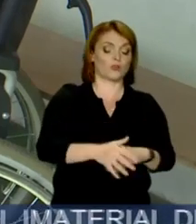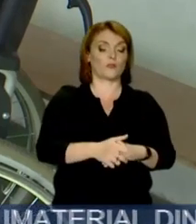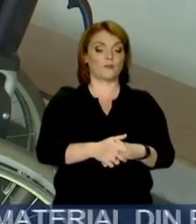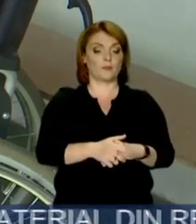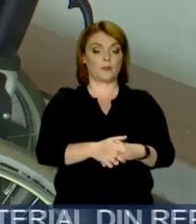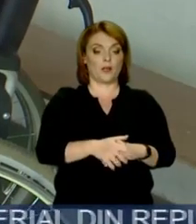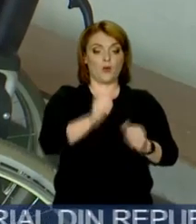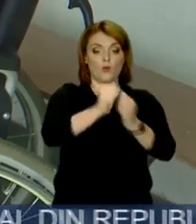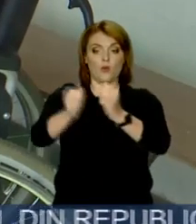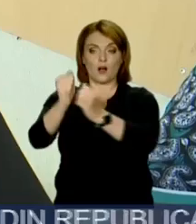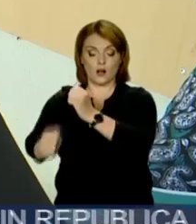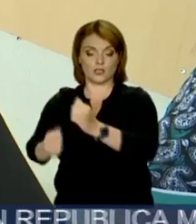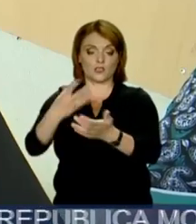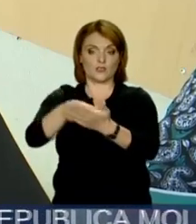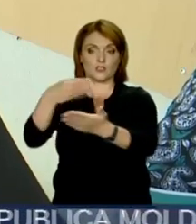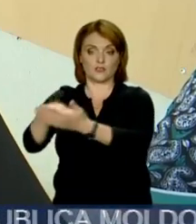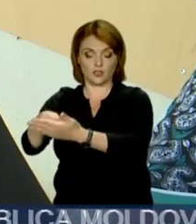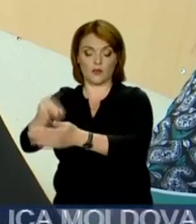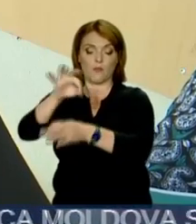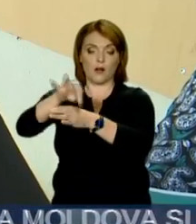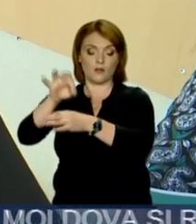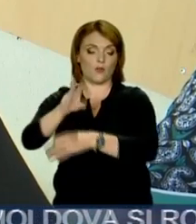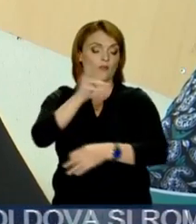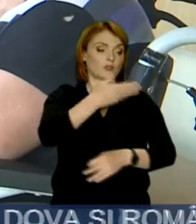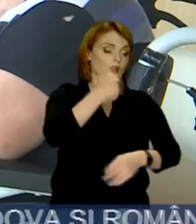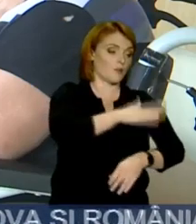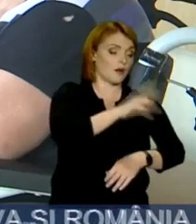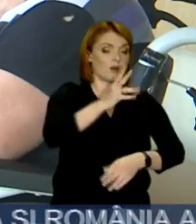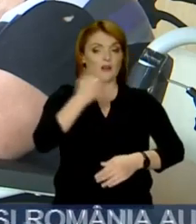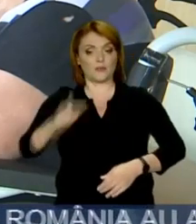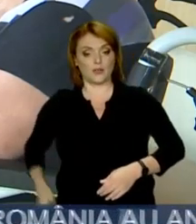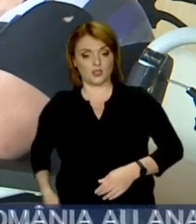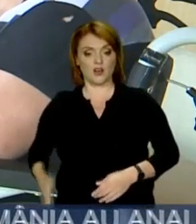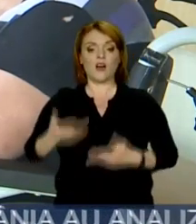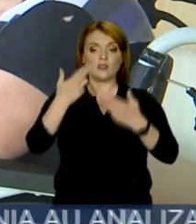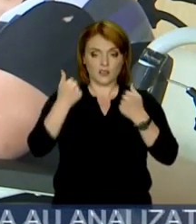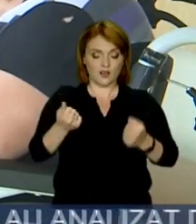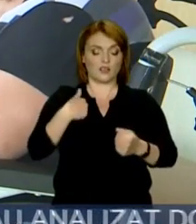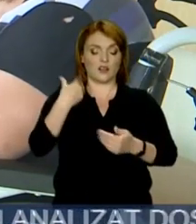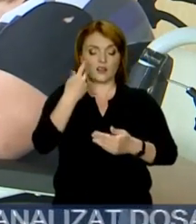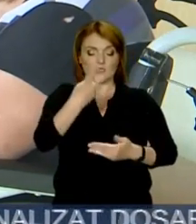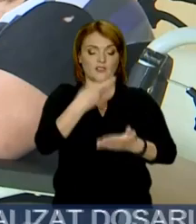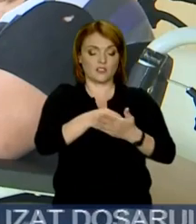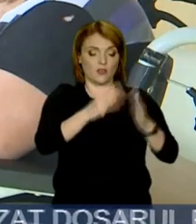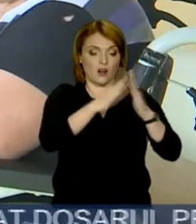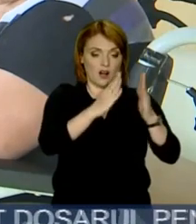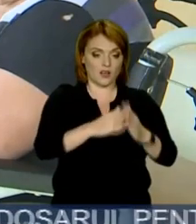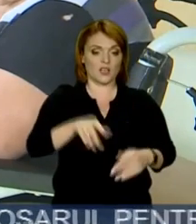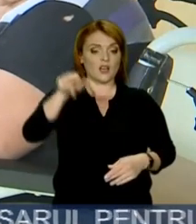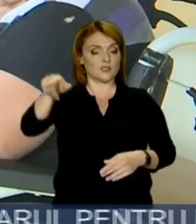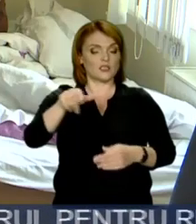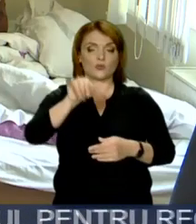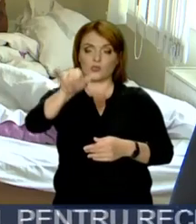are câte o boală serioasă, nu e o mână, nu e un cior. Deși le este dor de casă, aici oamenii în vârstă au parte de condiții